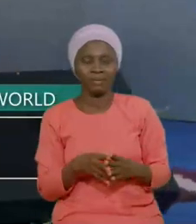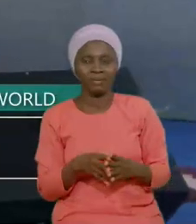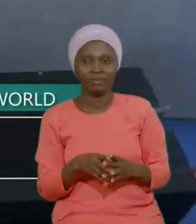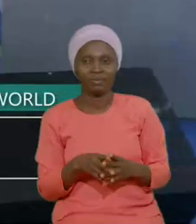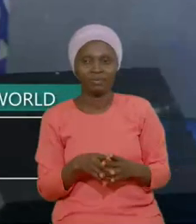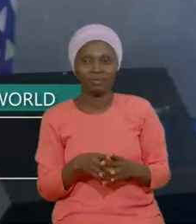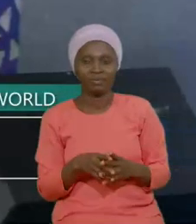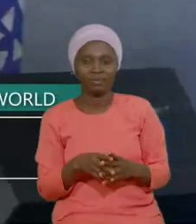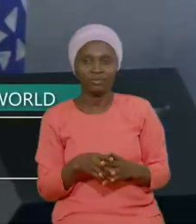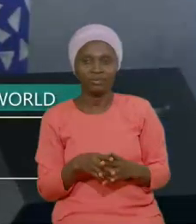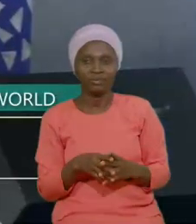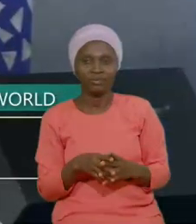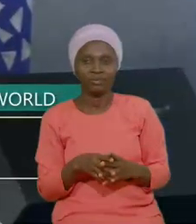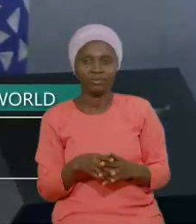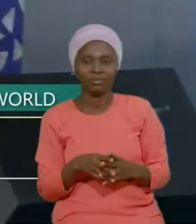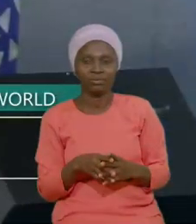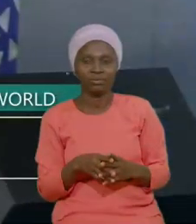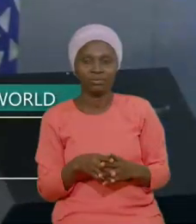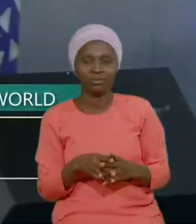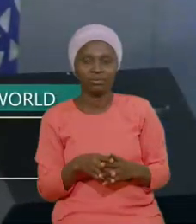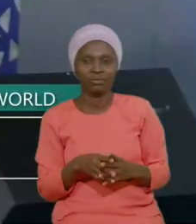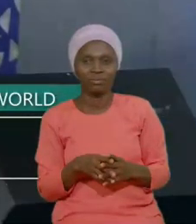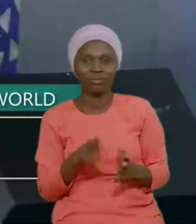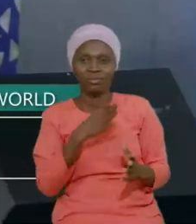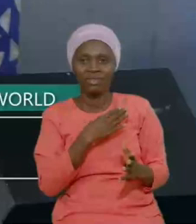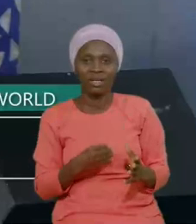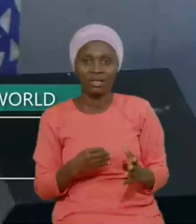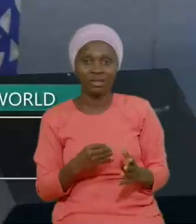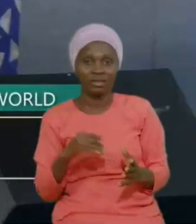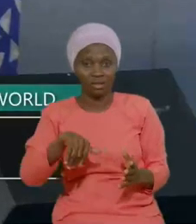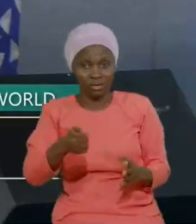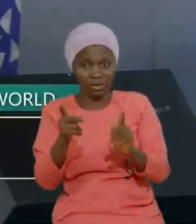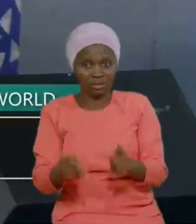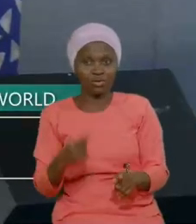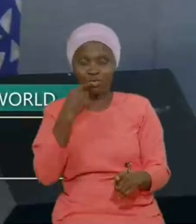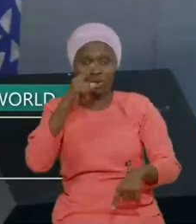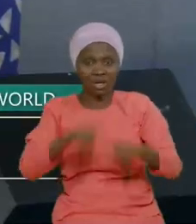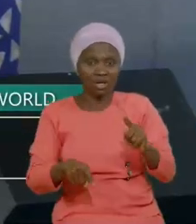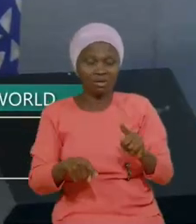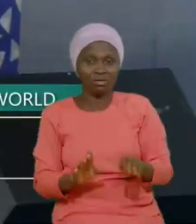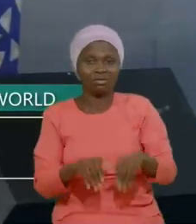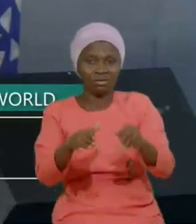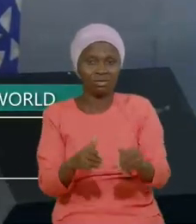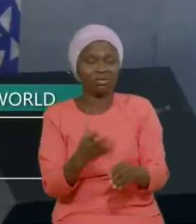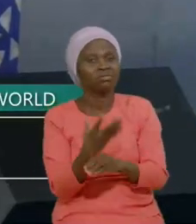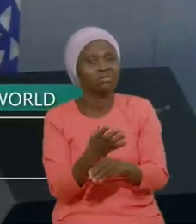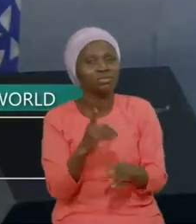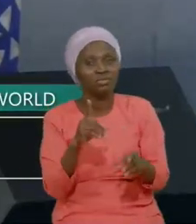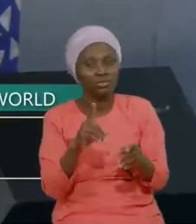Et celui qui ne savait pas nager n'était pas intéressé à plonger dans la mer parce que l'eau était froide.